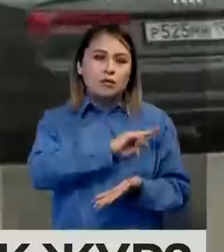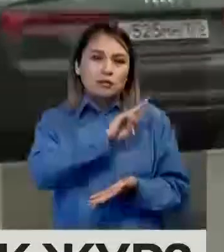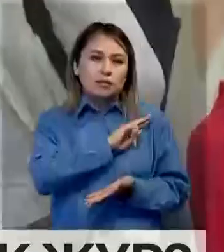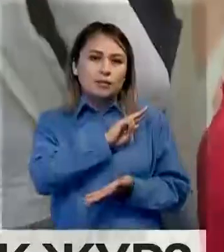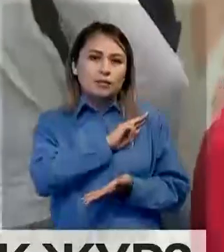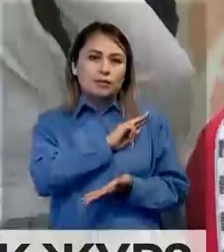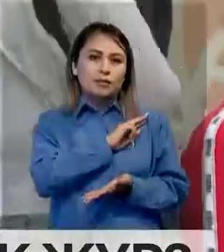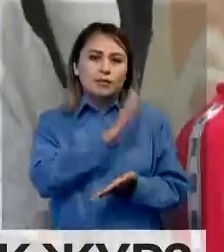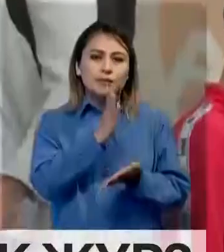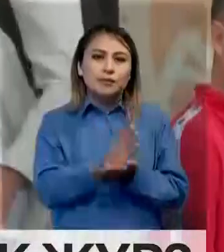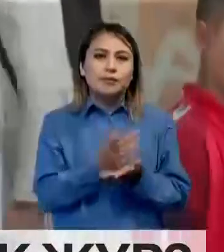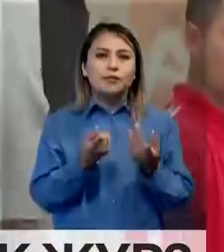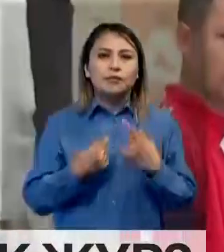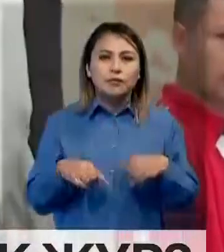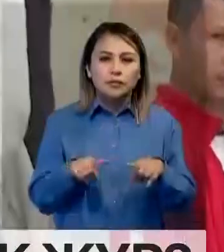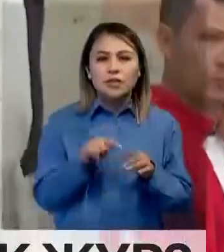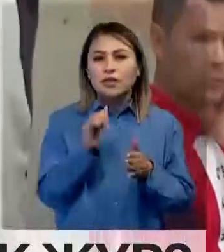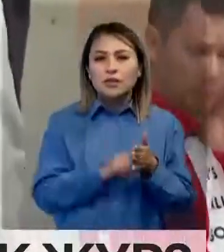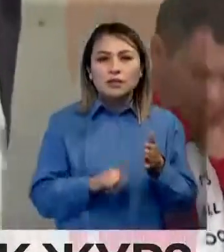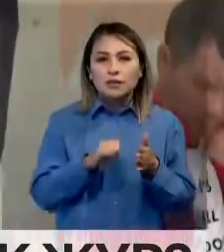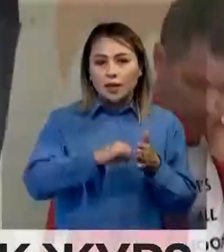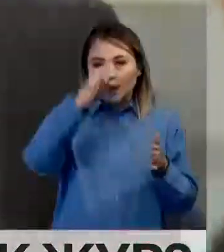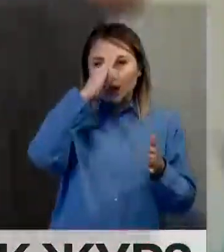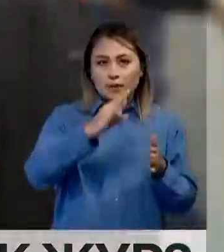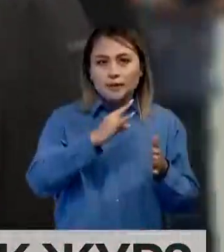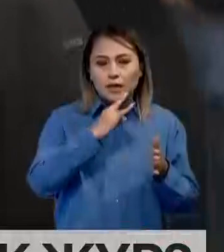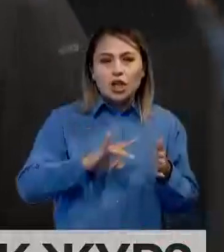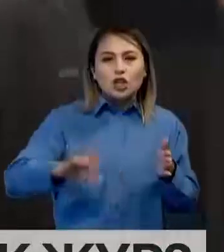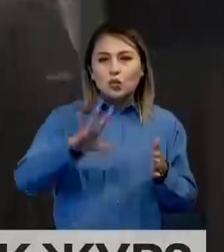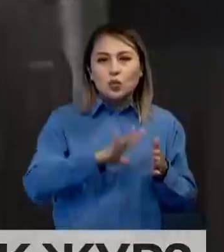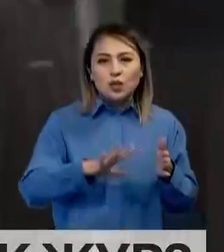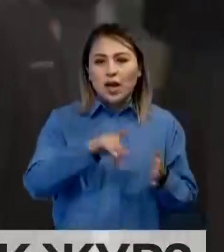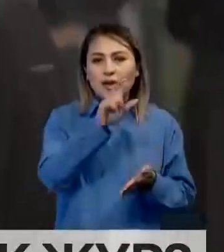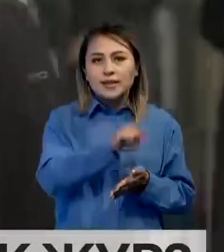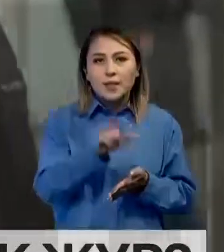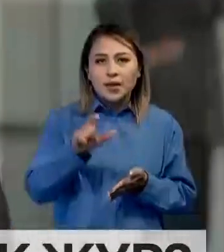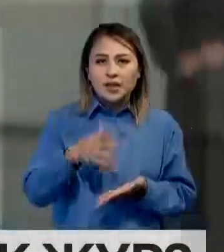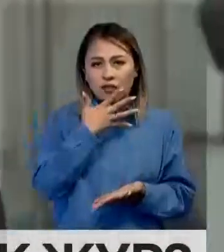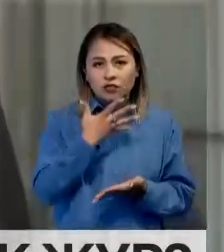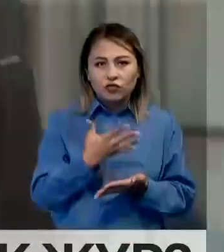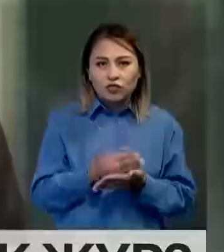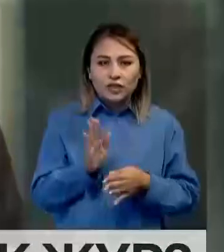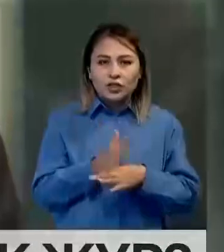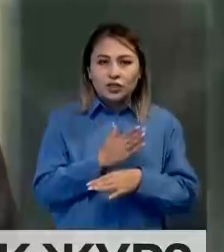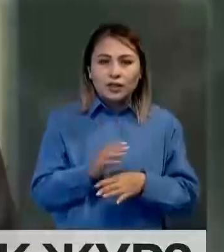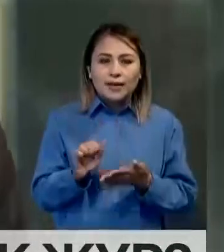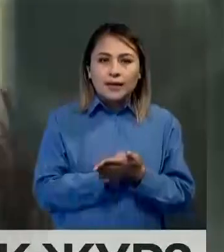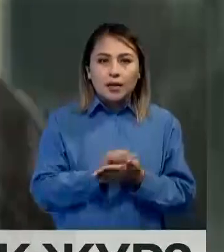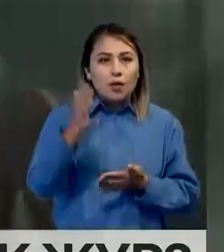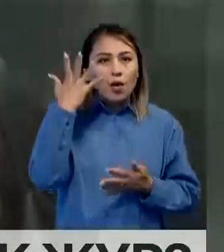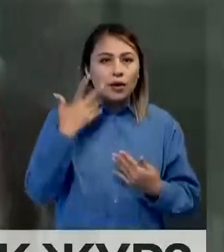жұмысы ұйымдастырылып жатыр. Себебі Қазақстан Республикасының азаматтары өзінің жеке құжаттарын